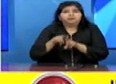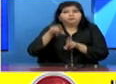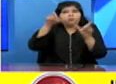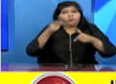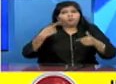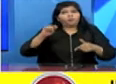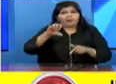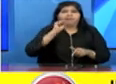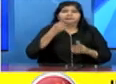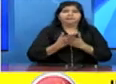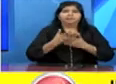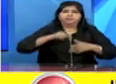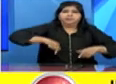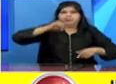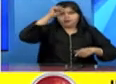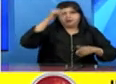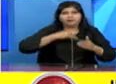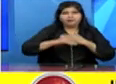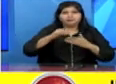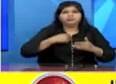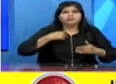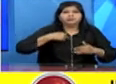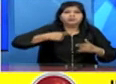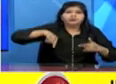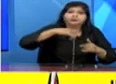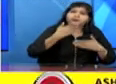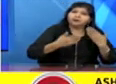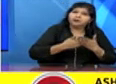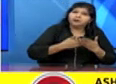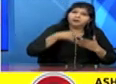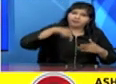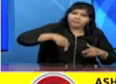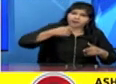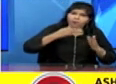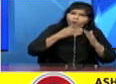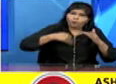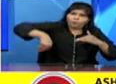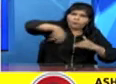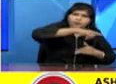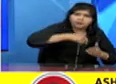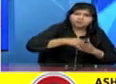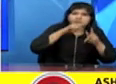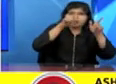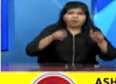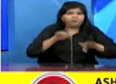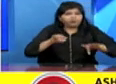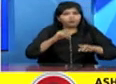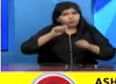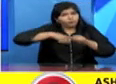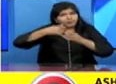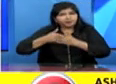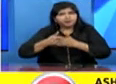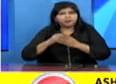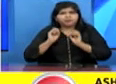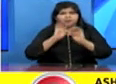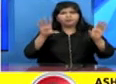करें तो देश बच जाएगा। हमने सर मोदी सर, कि हम्म हमने वाला वीडियो वगैरह ही बना के ना हम्म। चैनल्स में